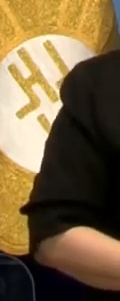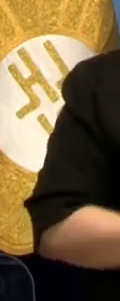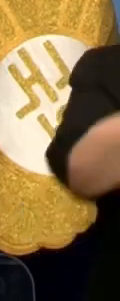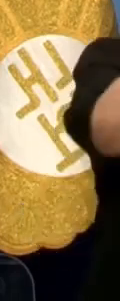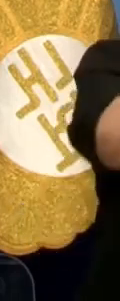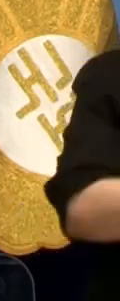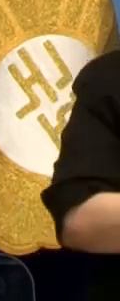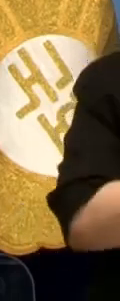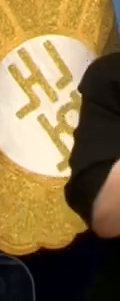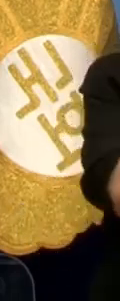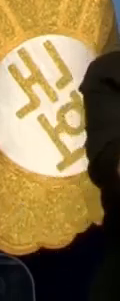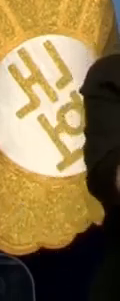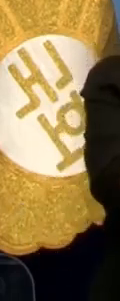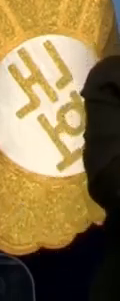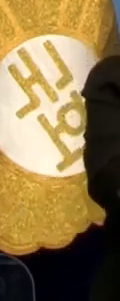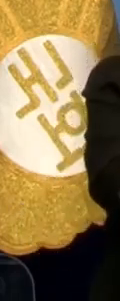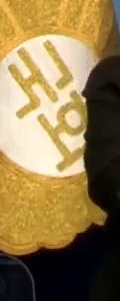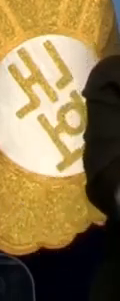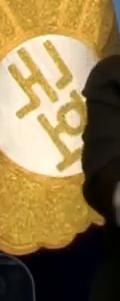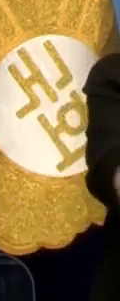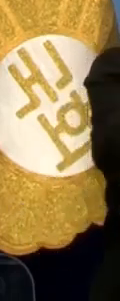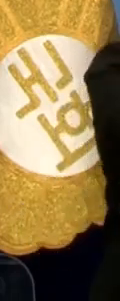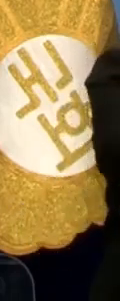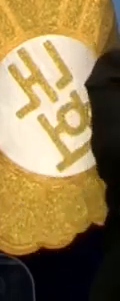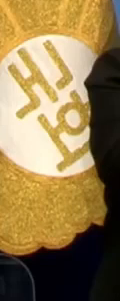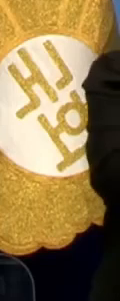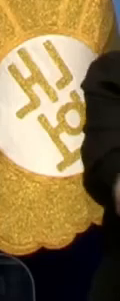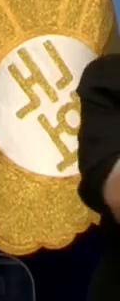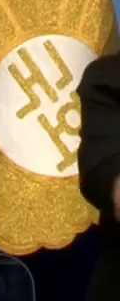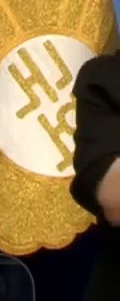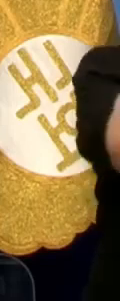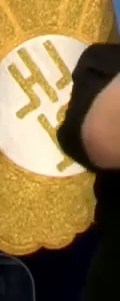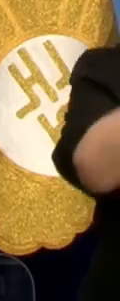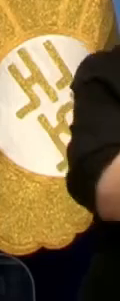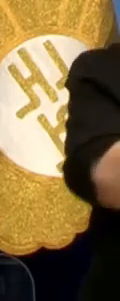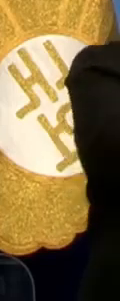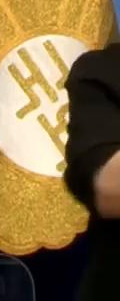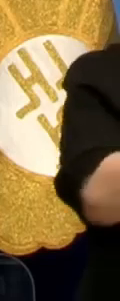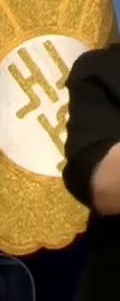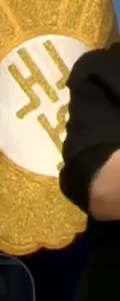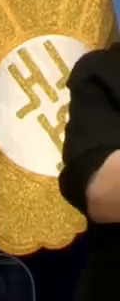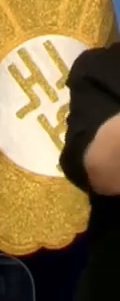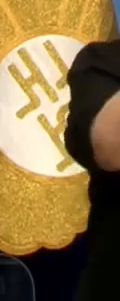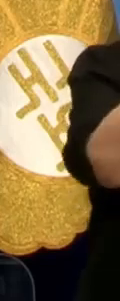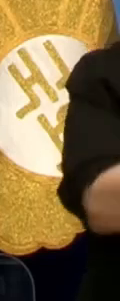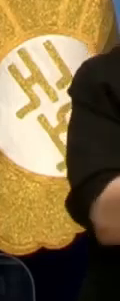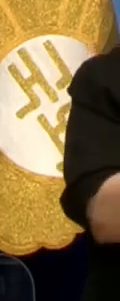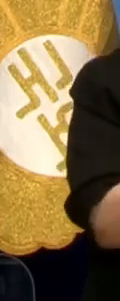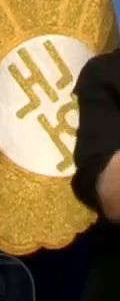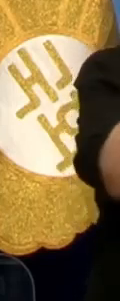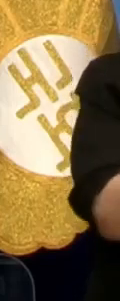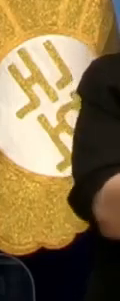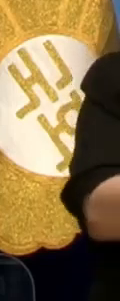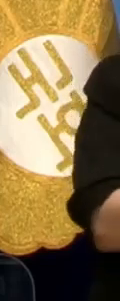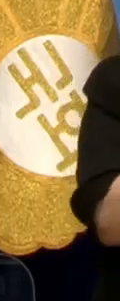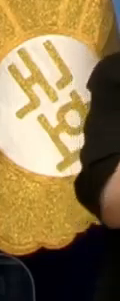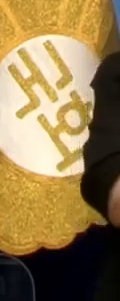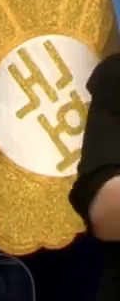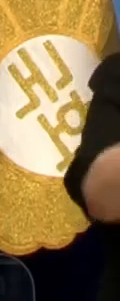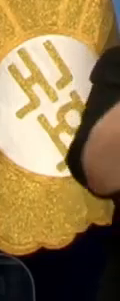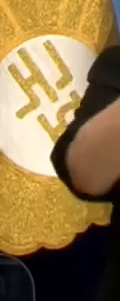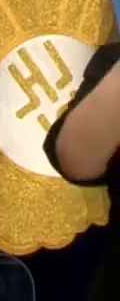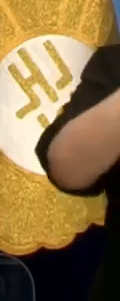구체적으로 말씀드리면 재정구조개혁, 또 예산절감, 예산 우선순위 조정, 물가상승률